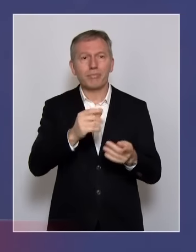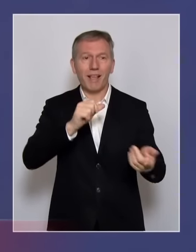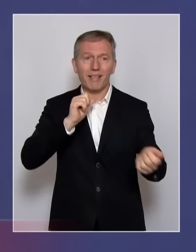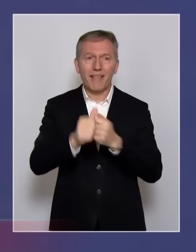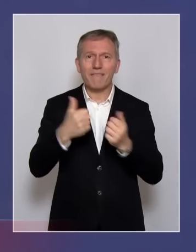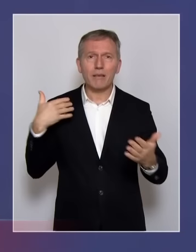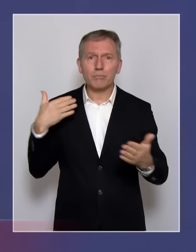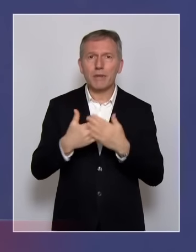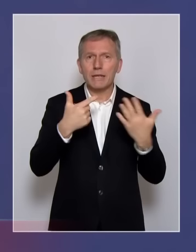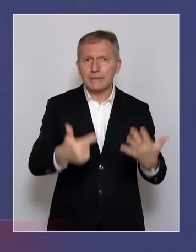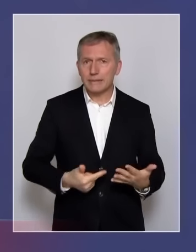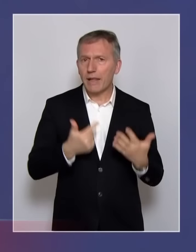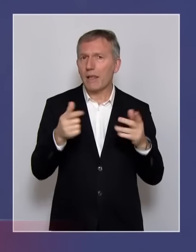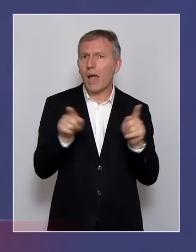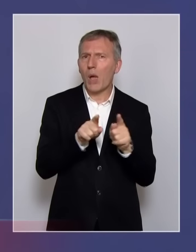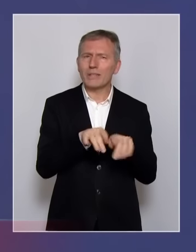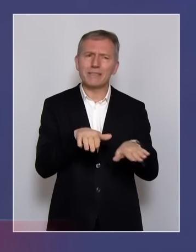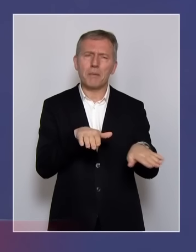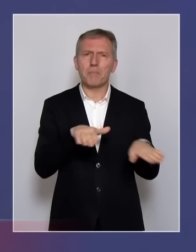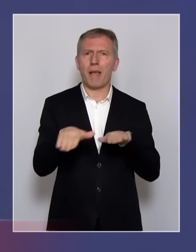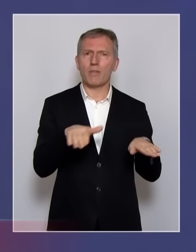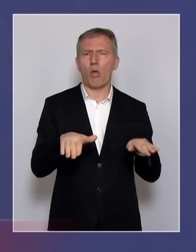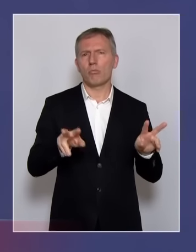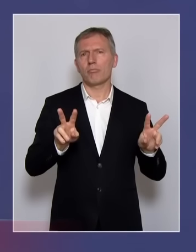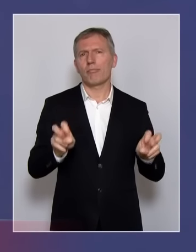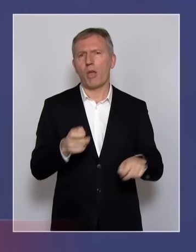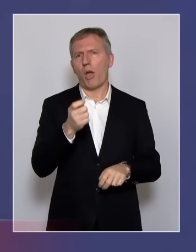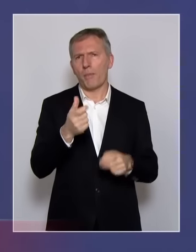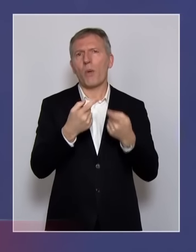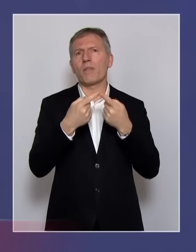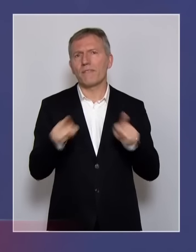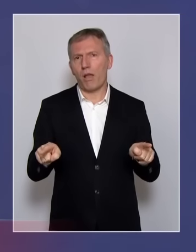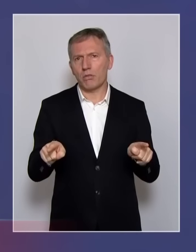7 dernières années. Nous l'avons fait aussi avec une méthode sans doute différente